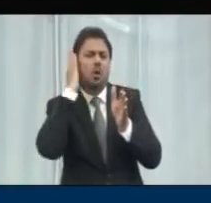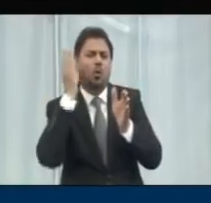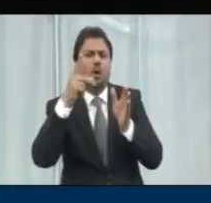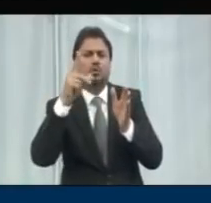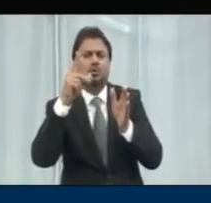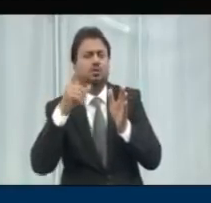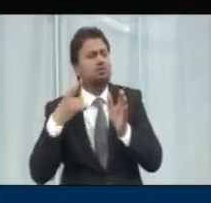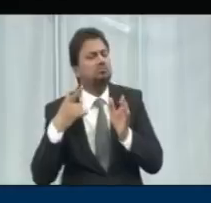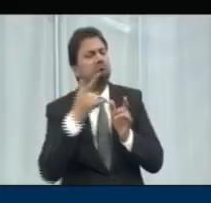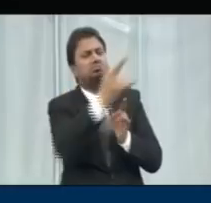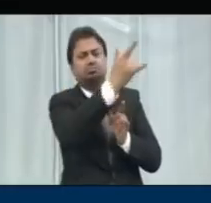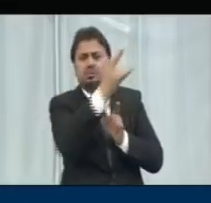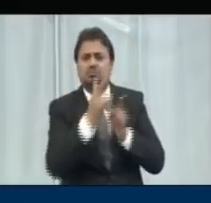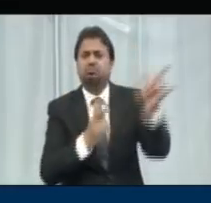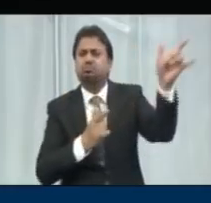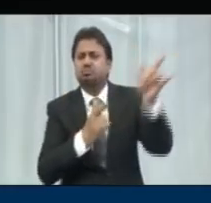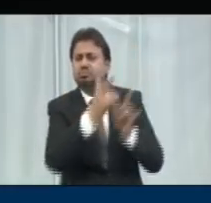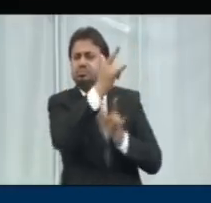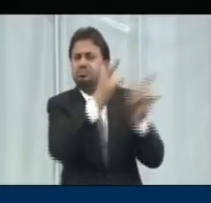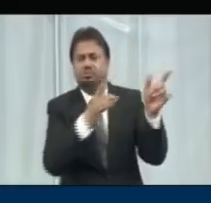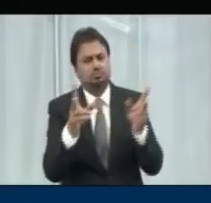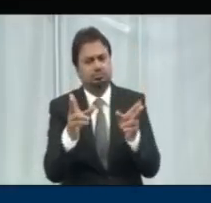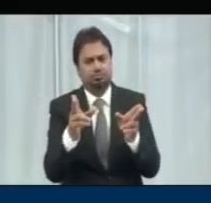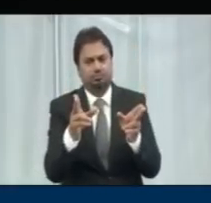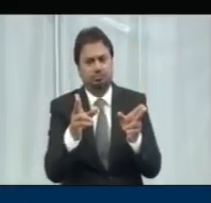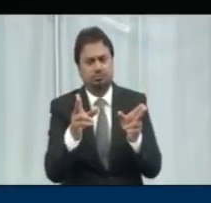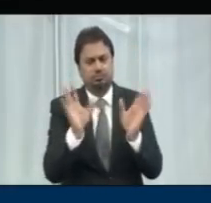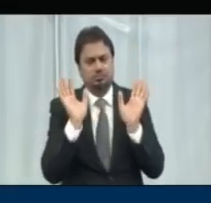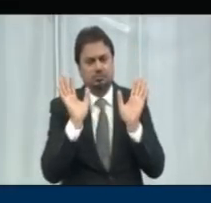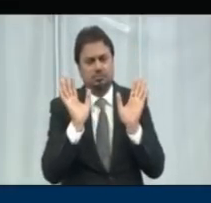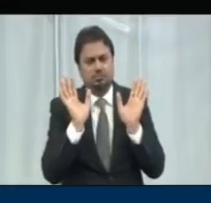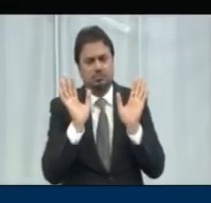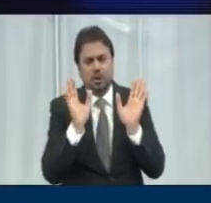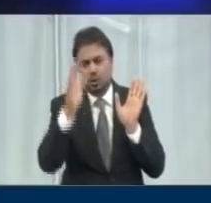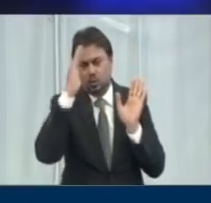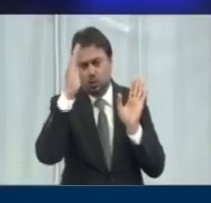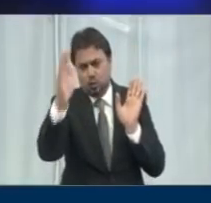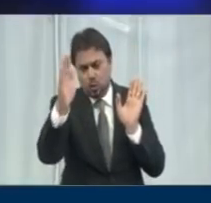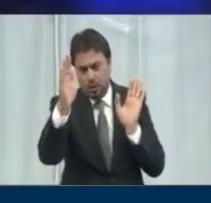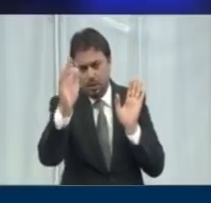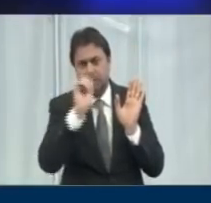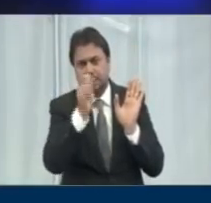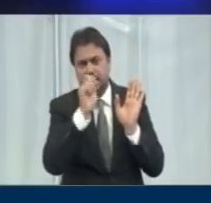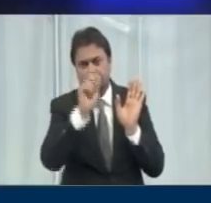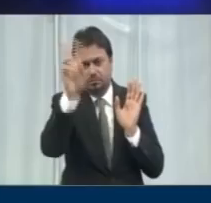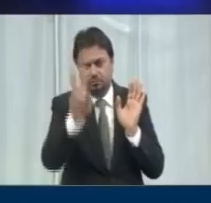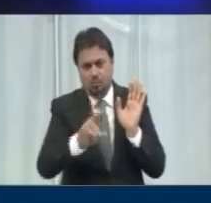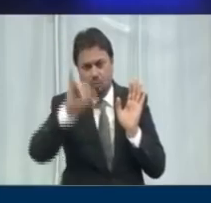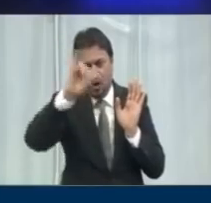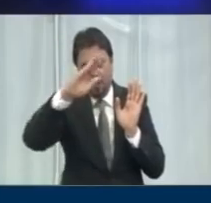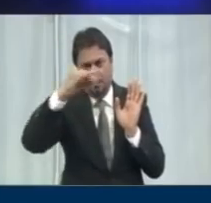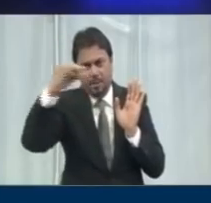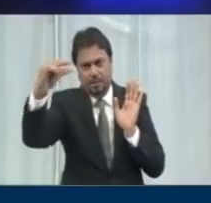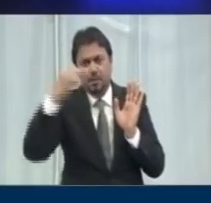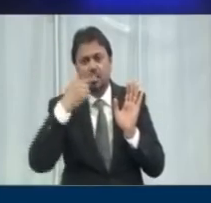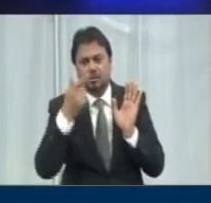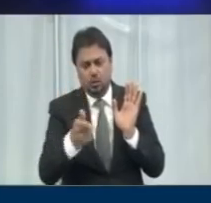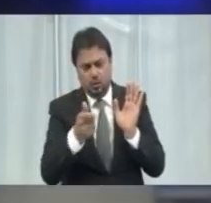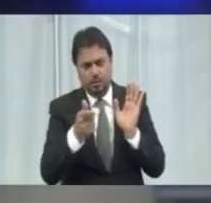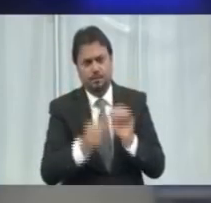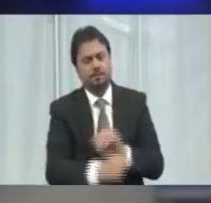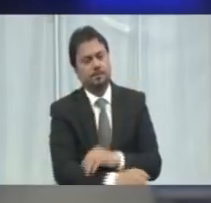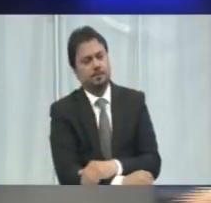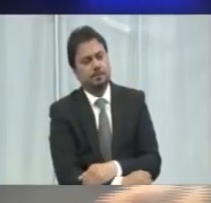لأمور خاصة بهذا للمواطنين نفسهم. نعم، جزيل الشكر لك محمد مراسلنا من البصرة على